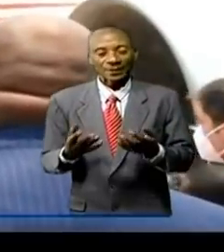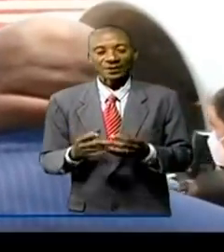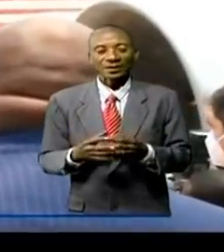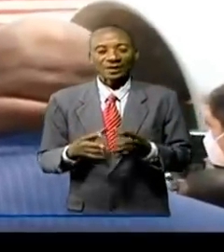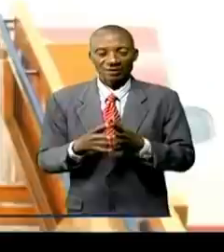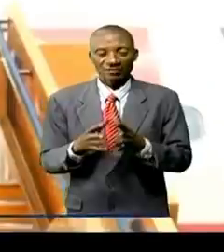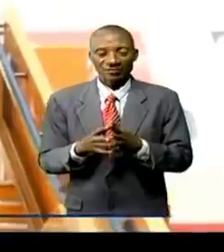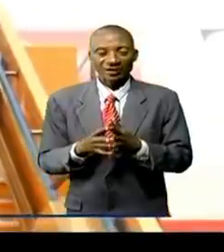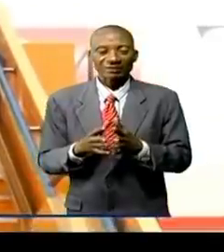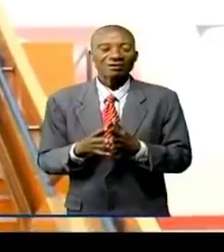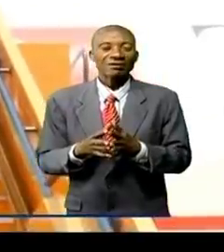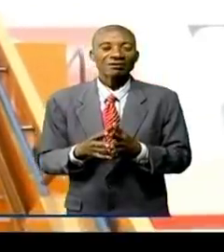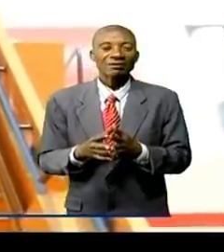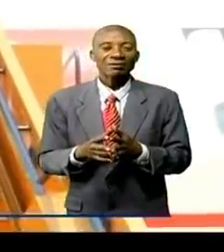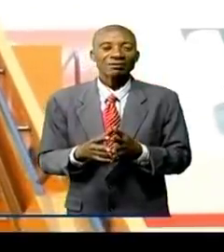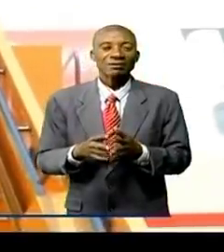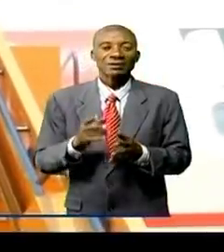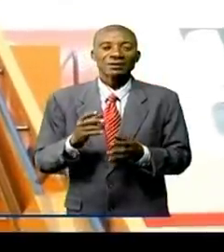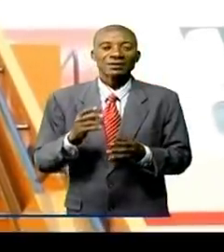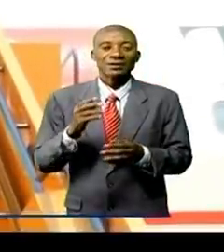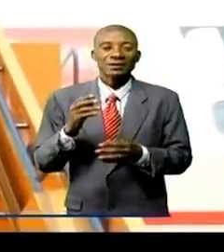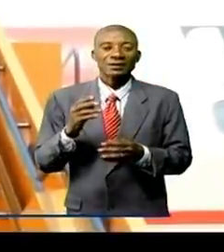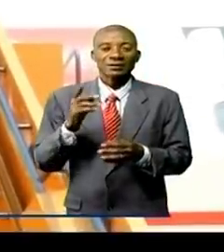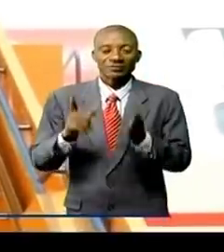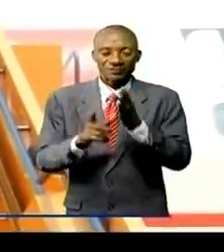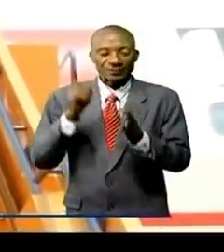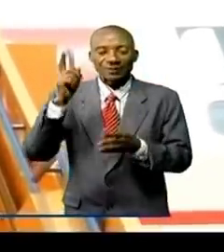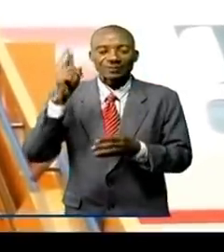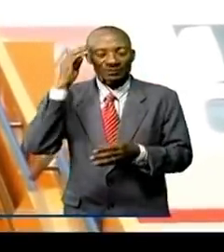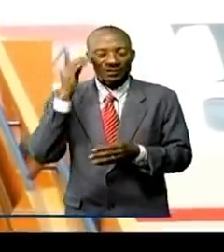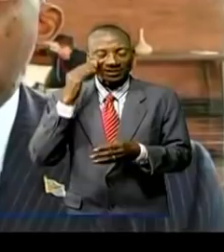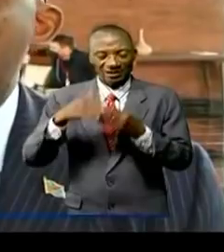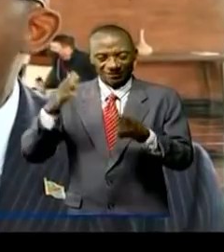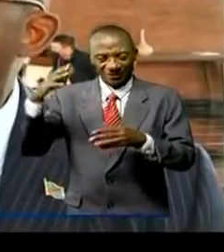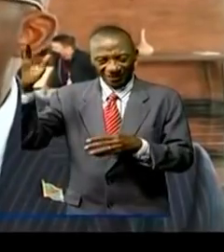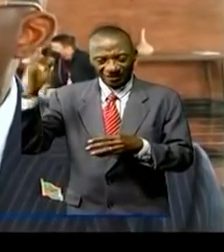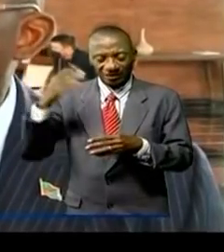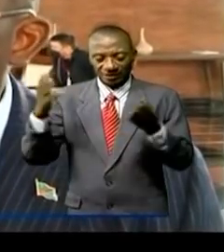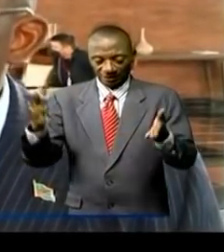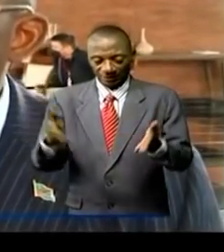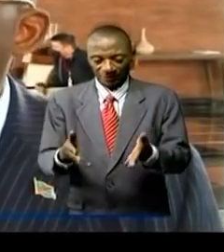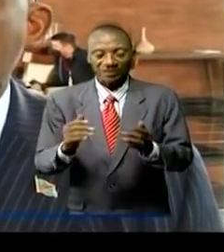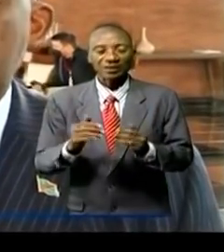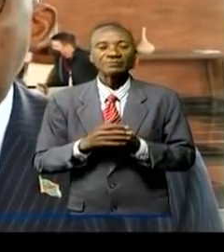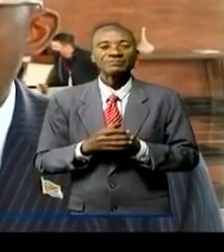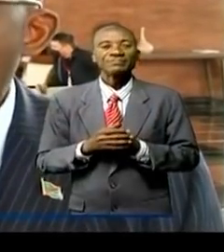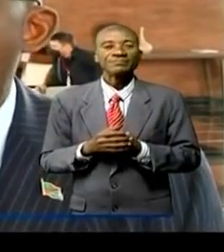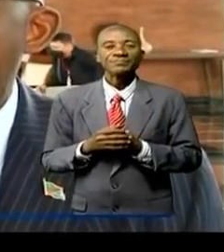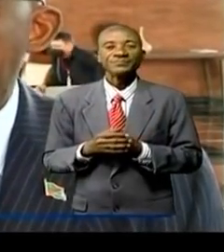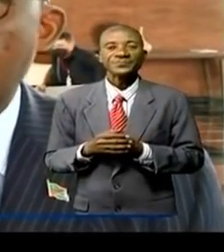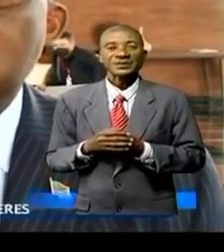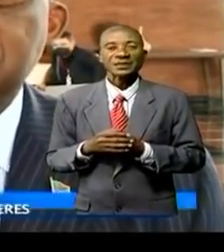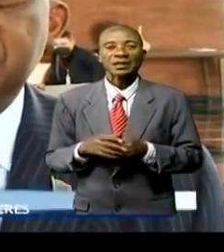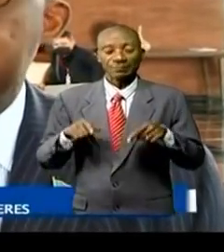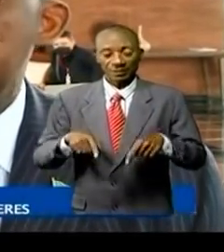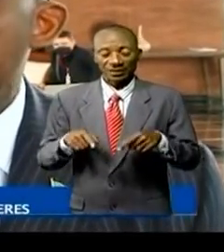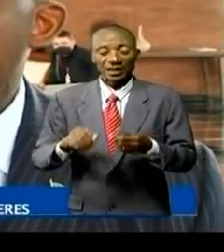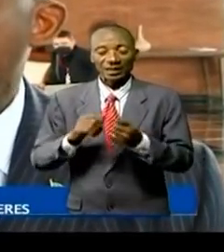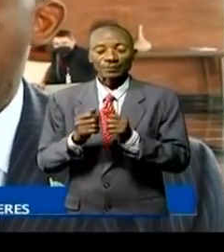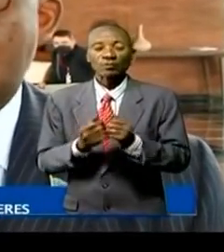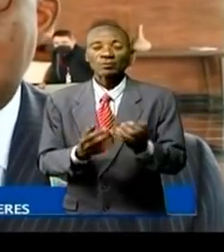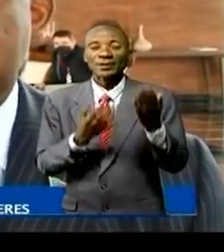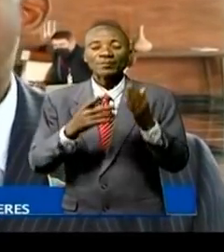Christophe Lutundula, il est temps de passer à une autre étape. Le défi majeur qui reste à maintenant se